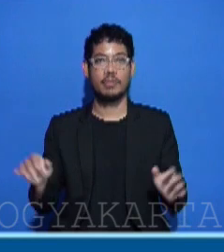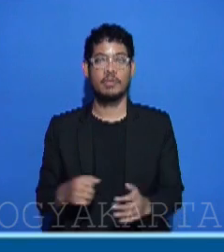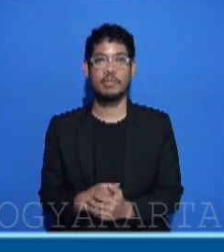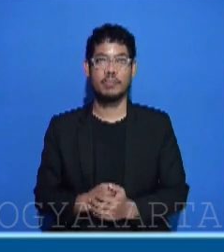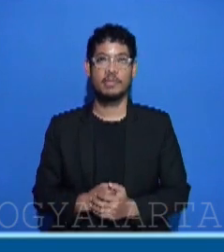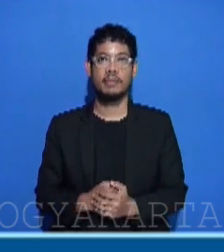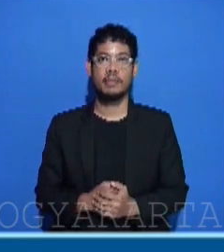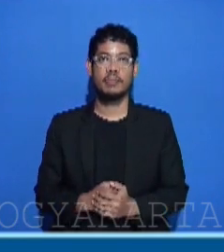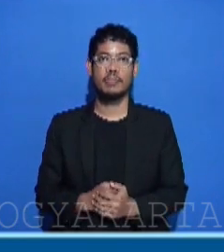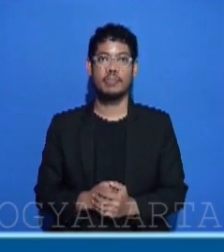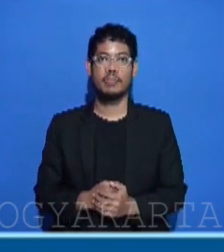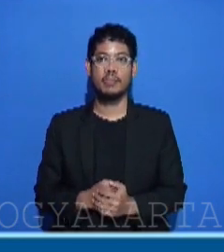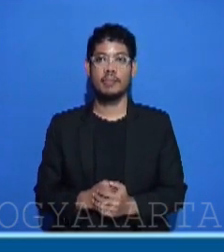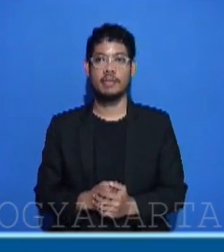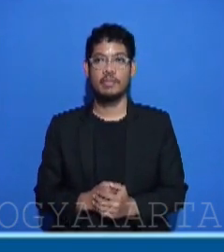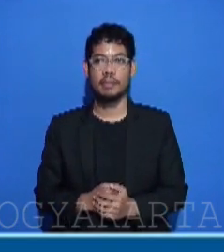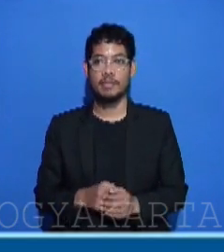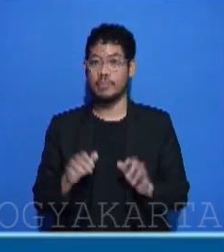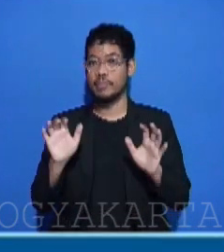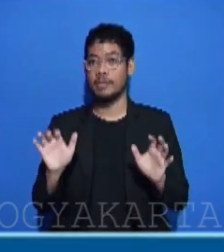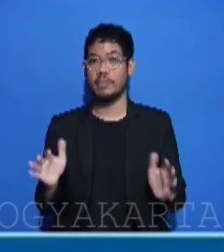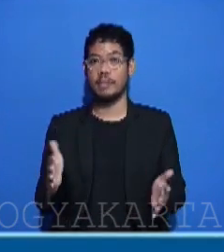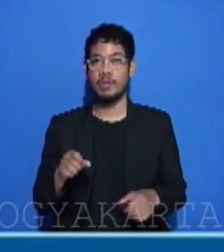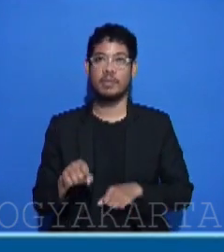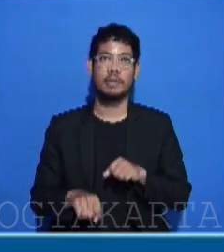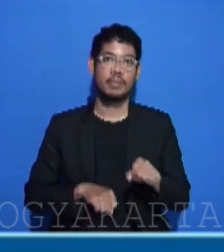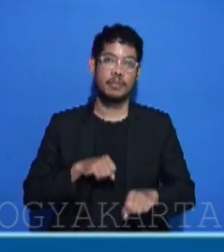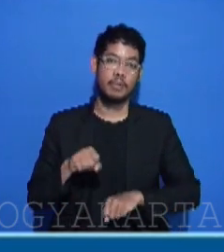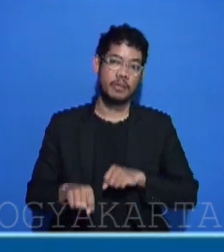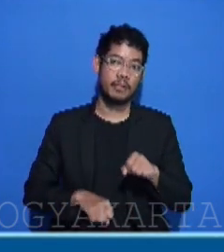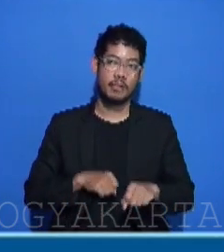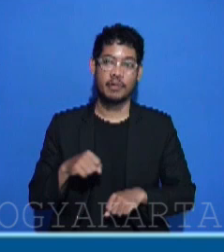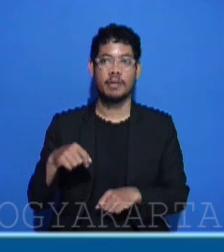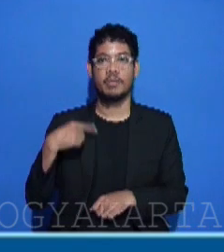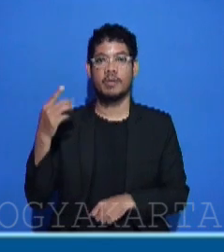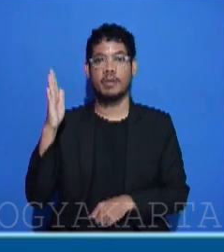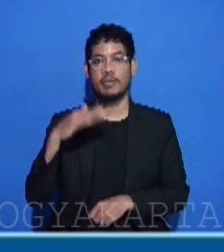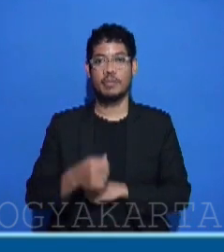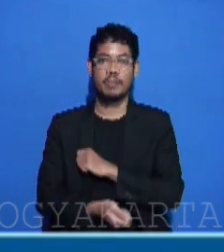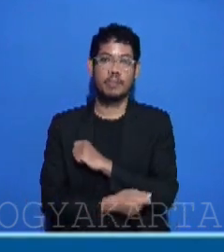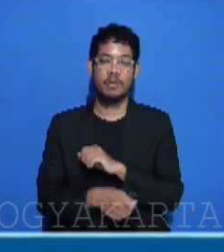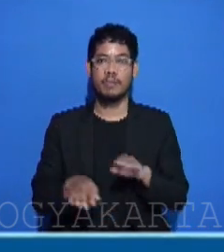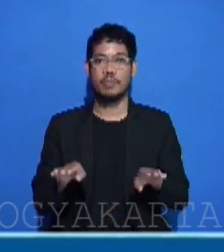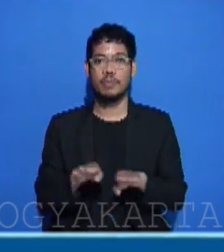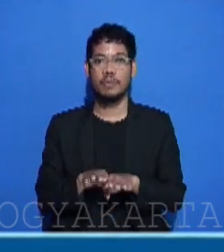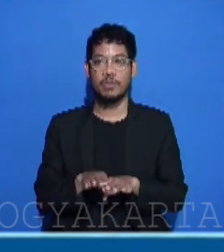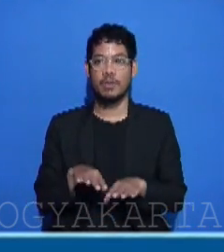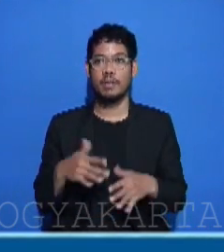pelancong langkung-langkung tiyang ingkang sami pit-pitan. Saben dinten Setu lan Minggu saged dipun pestekaken